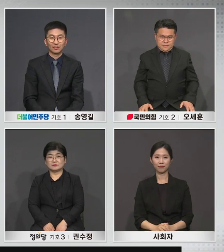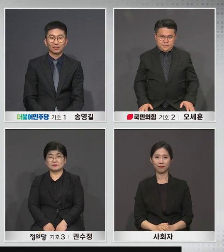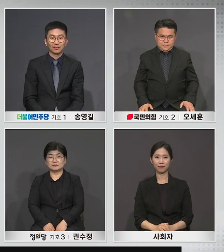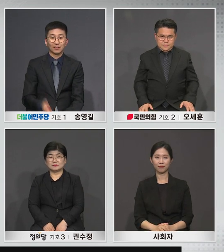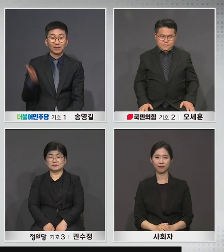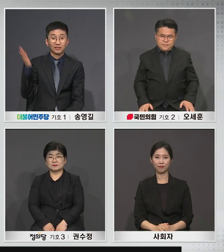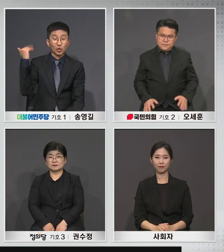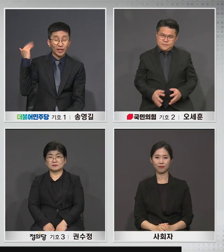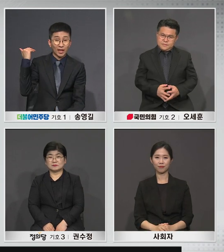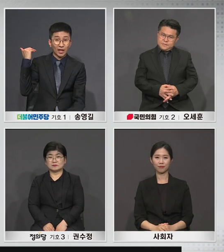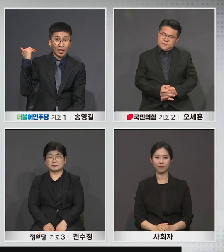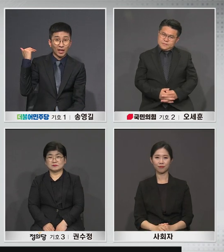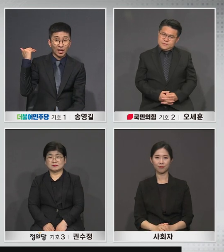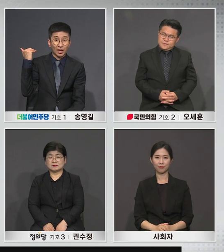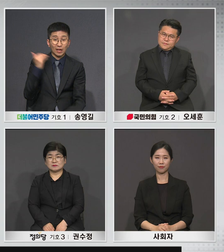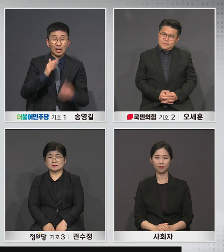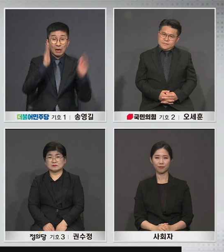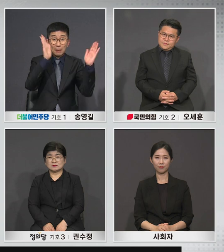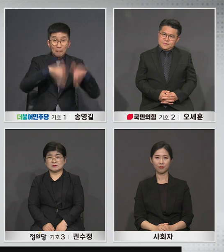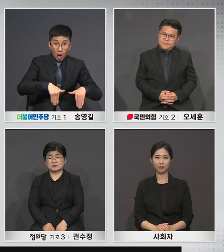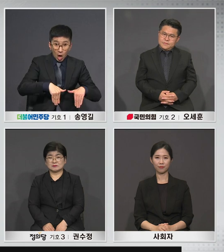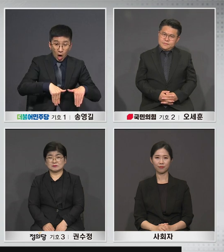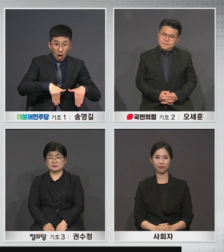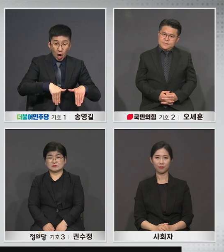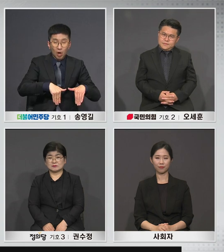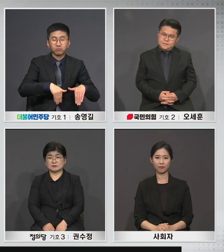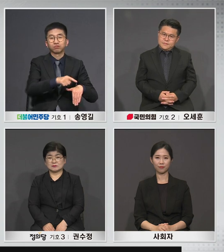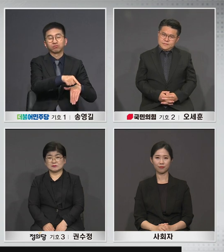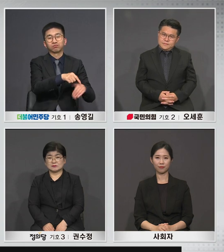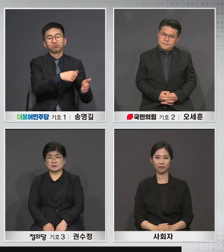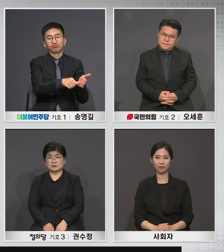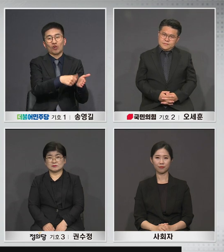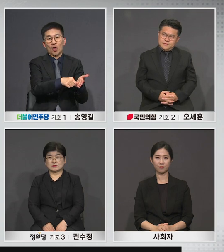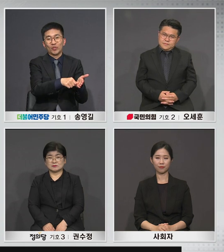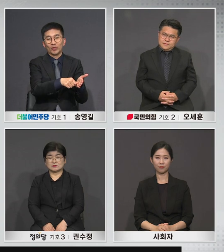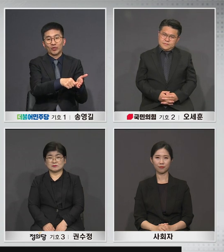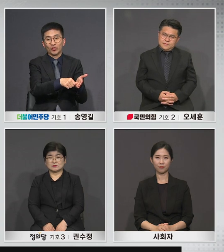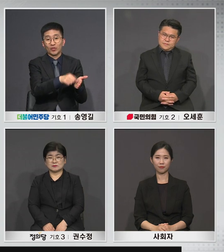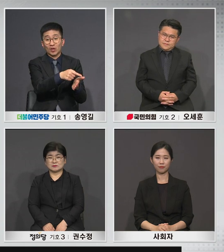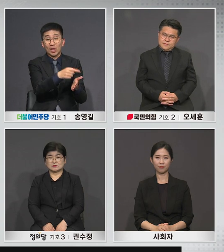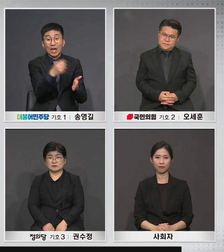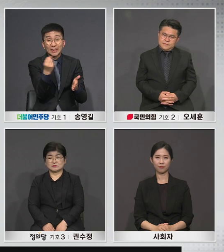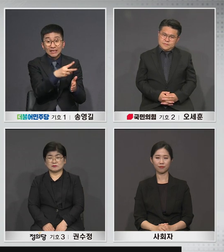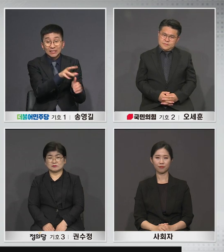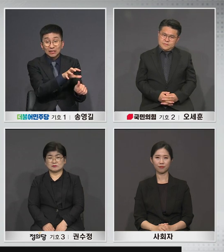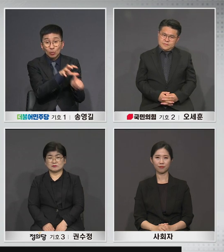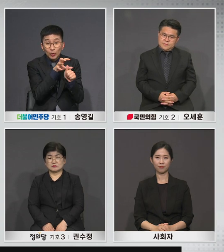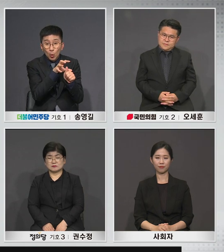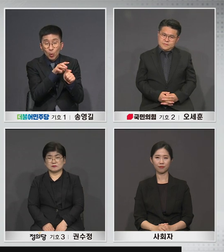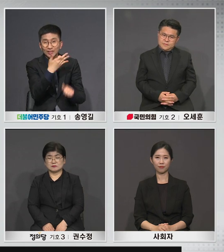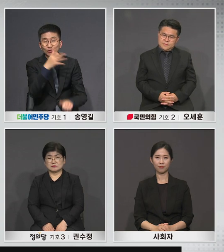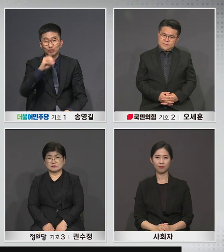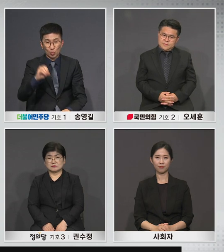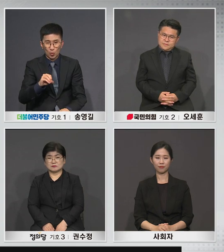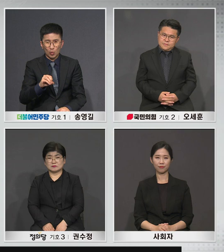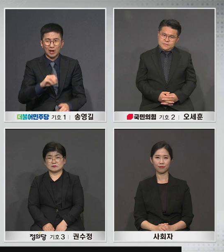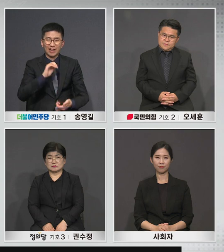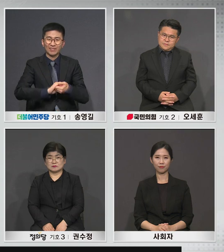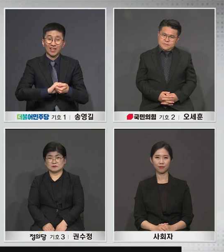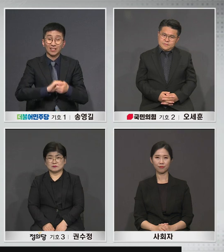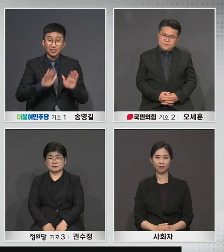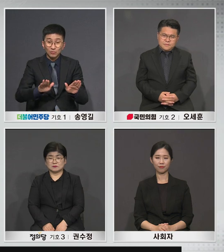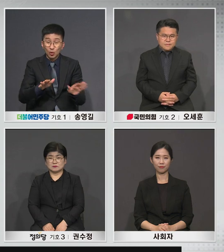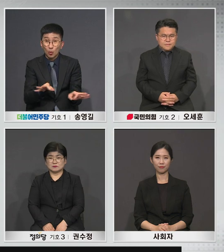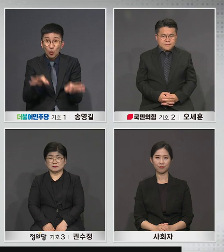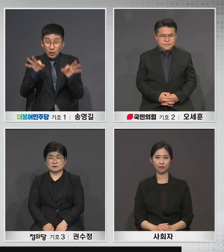처리 재활용이 19%밖에 안 되는데 서울이 이걸 50%로 올리면 한 20만 톤을 처리해서 연간 20만 톤을